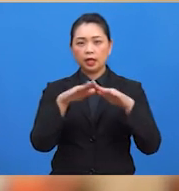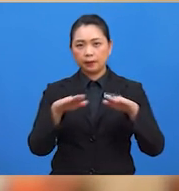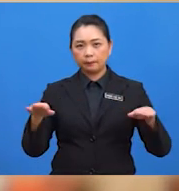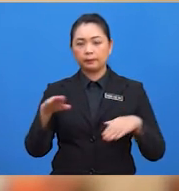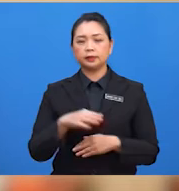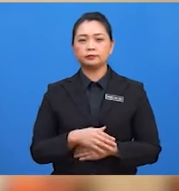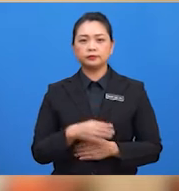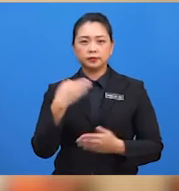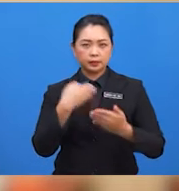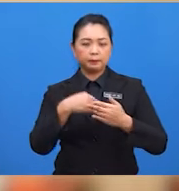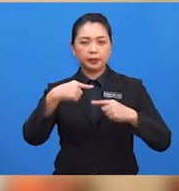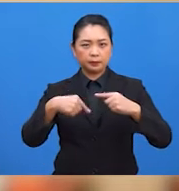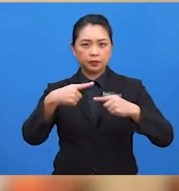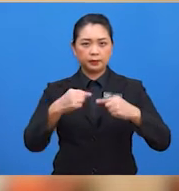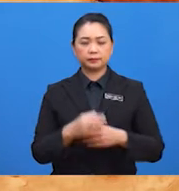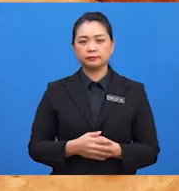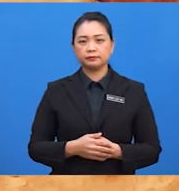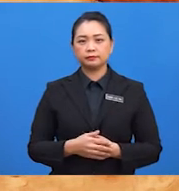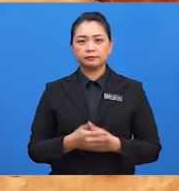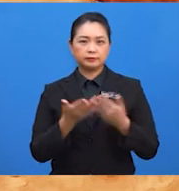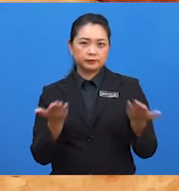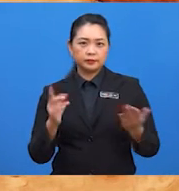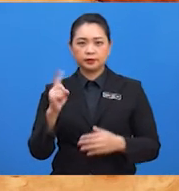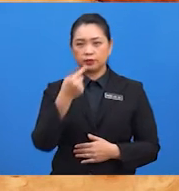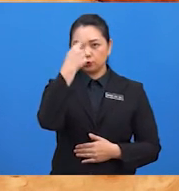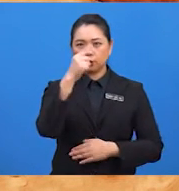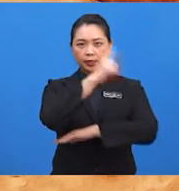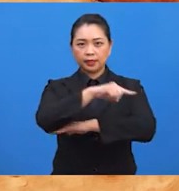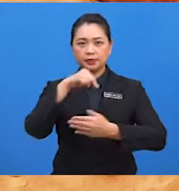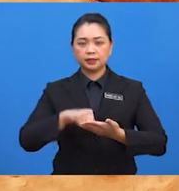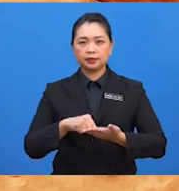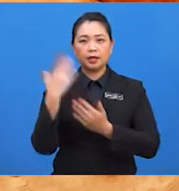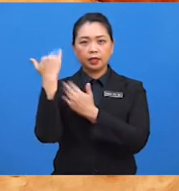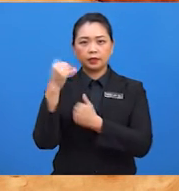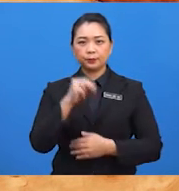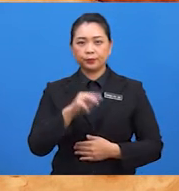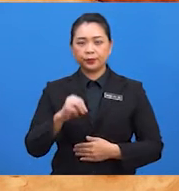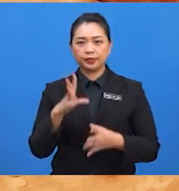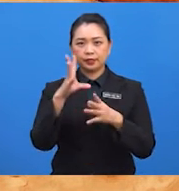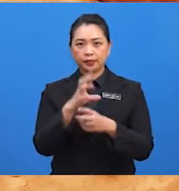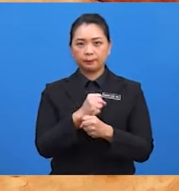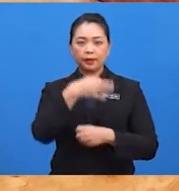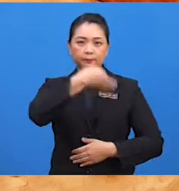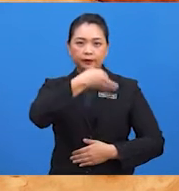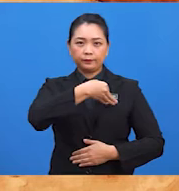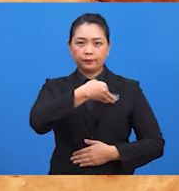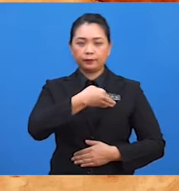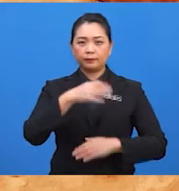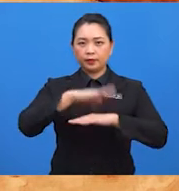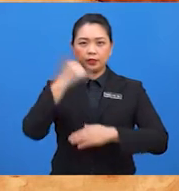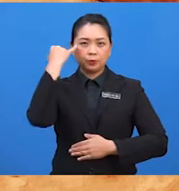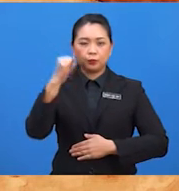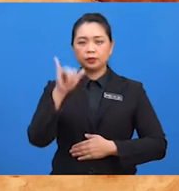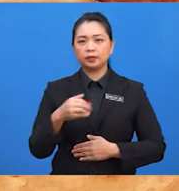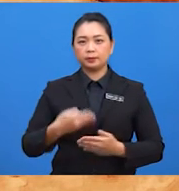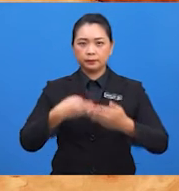dan harmoni sampai bila-bila. Sekian sahaja untuk hari ini. Semoga murid-murid mendapat manfaat atas ilmu